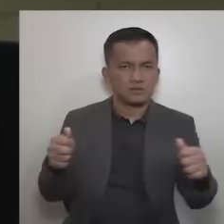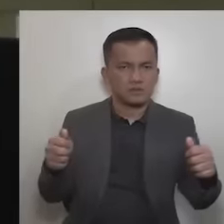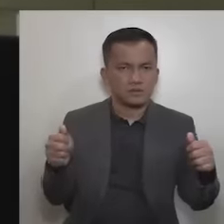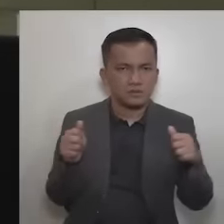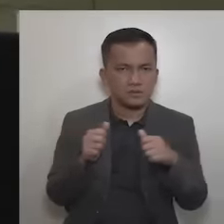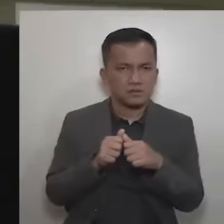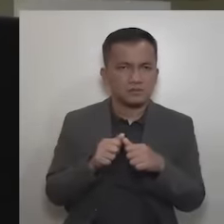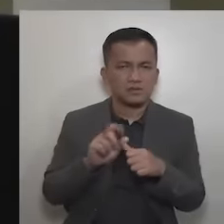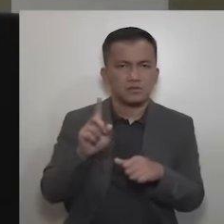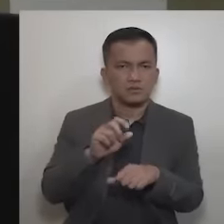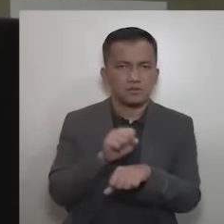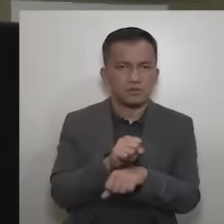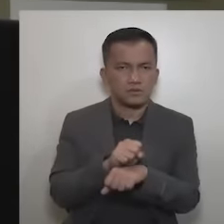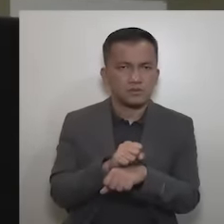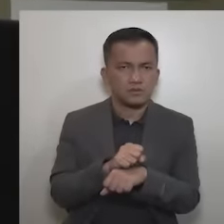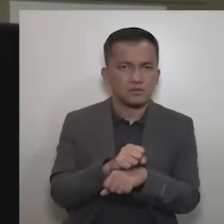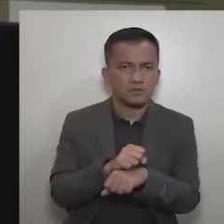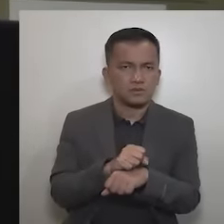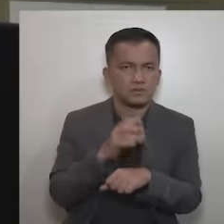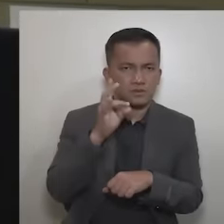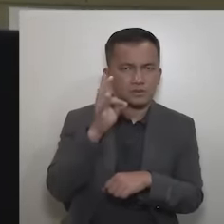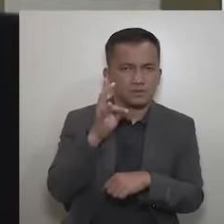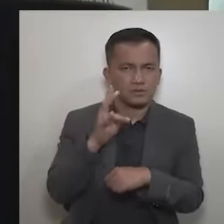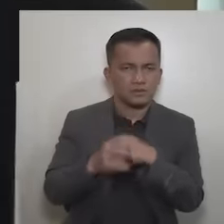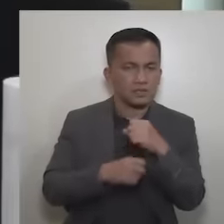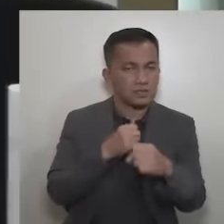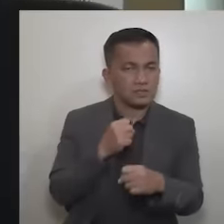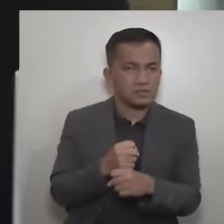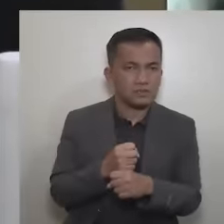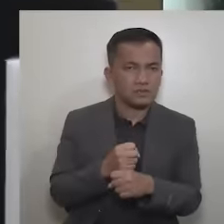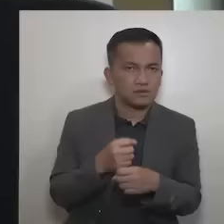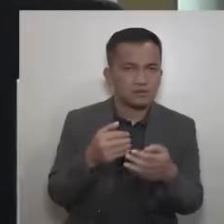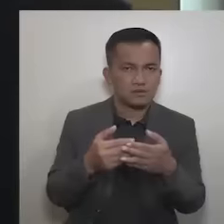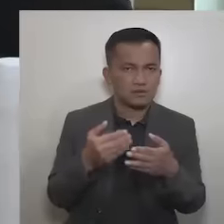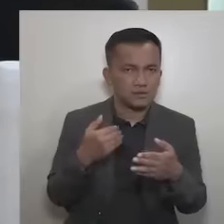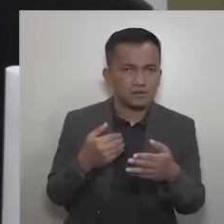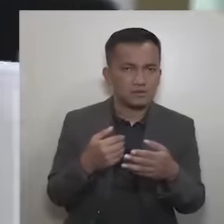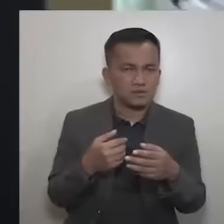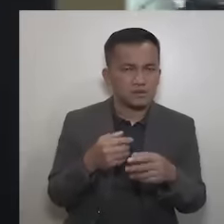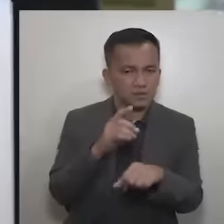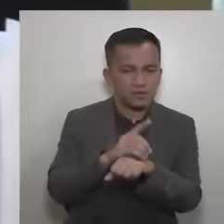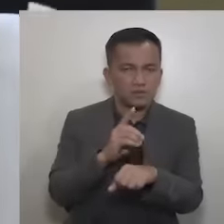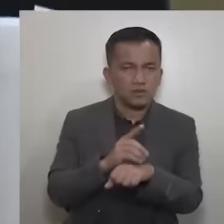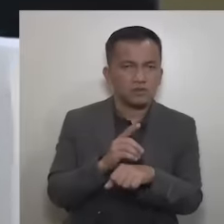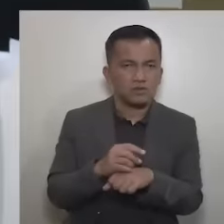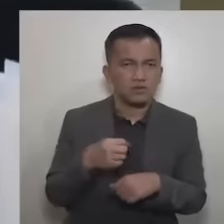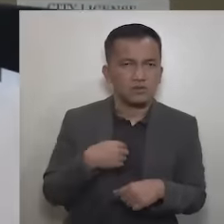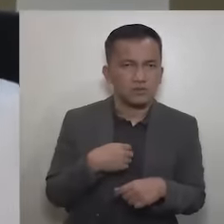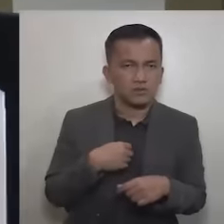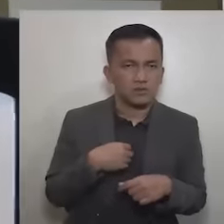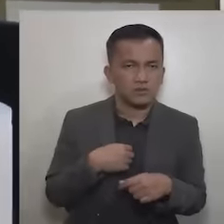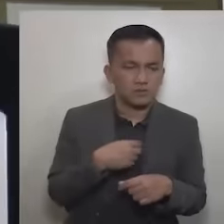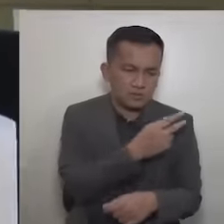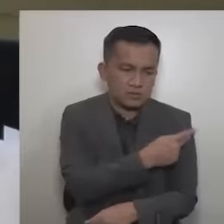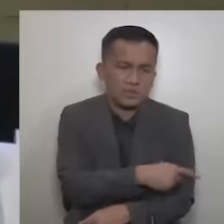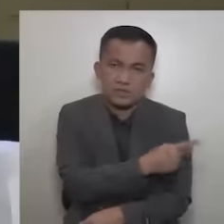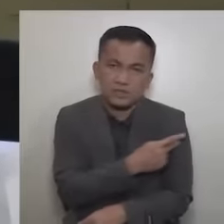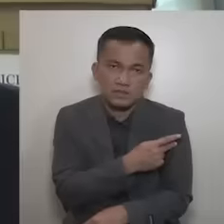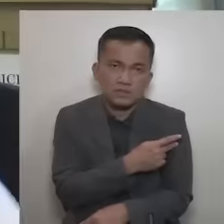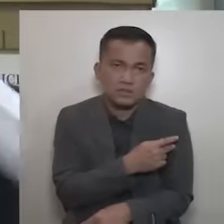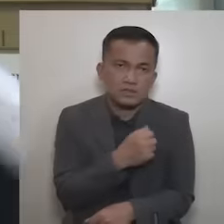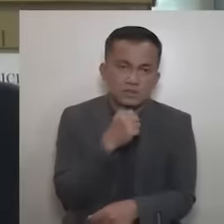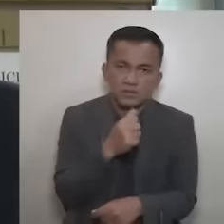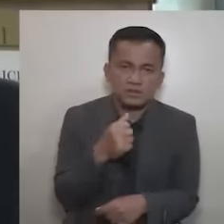yun, kung ano yung magiging trabaho mo. Itong taon kasi, sir, before pa that, ang line of duty ko talaga eh, with the patient po